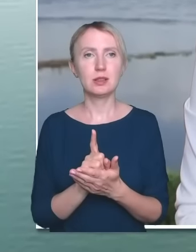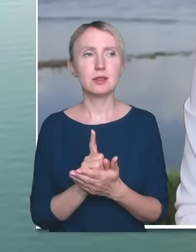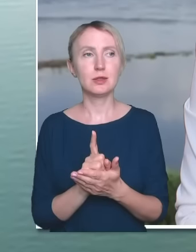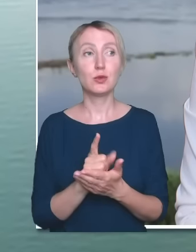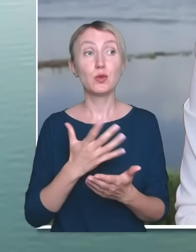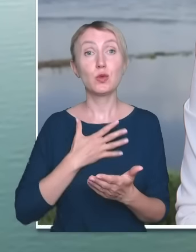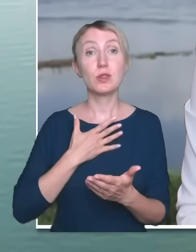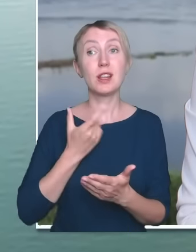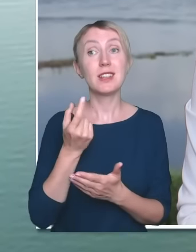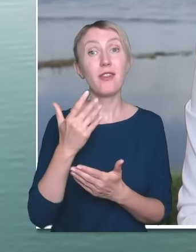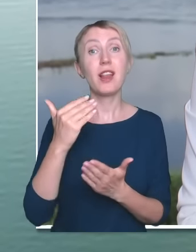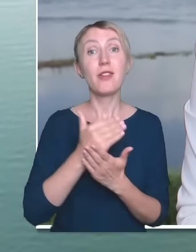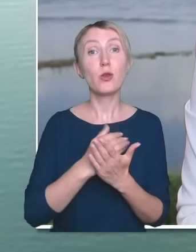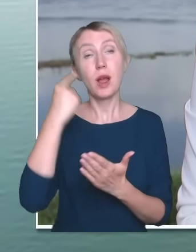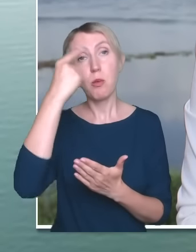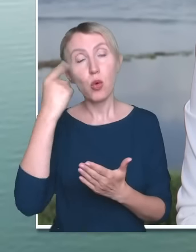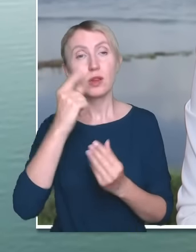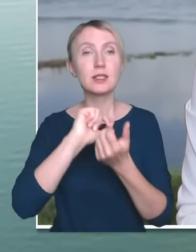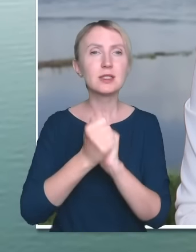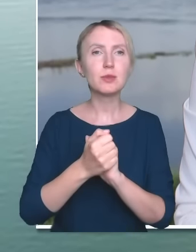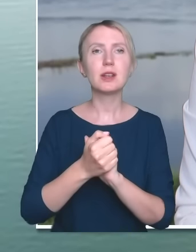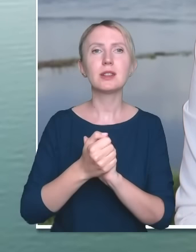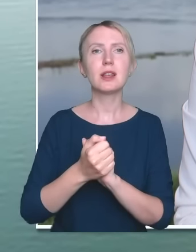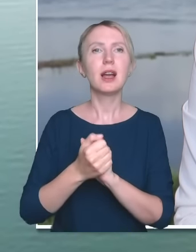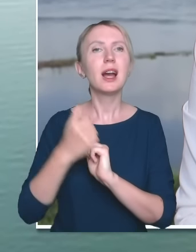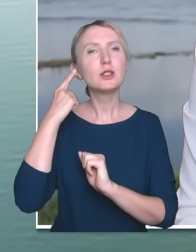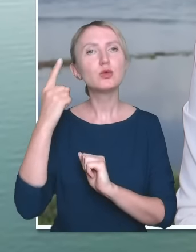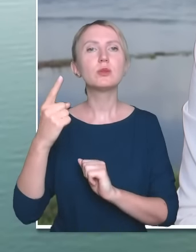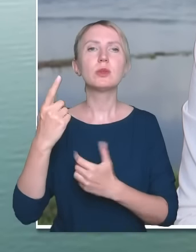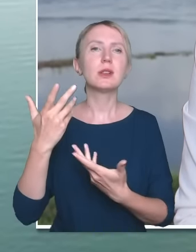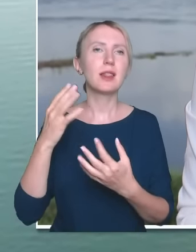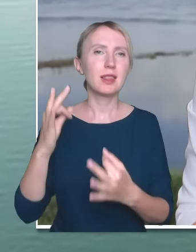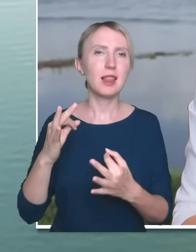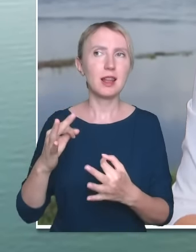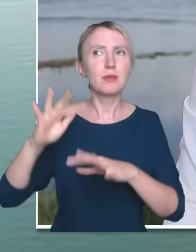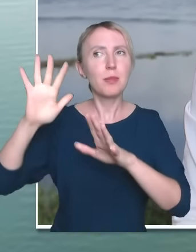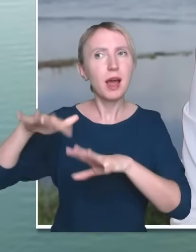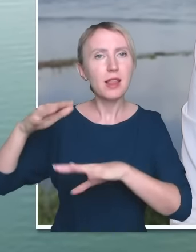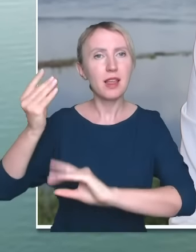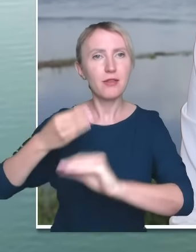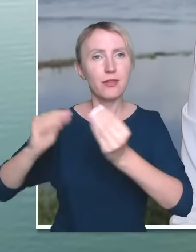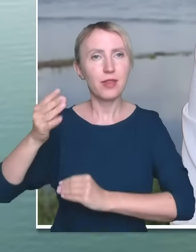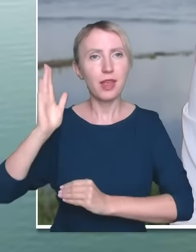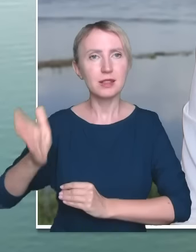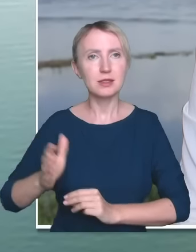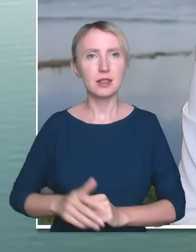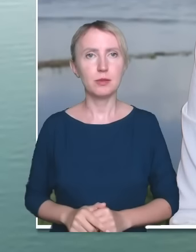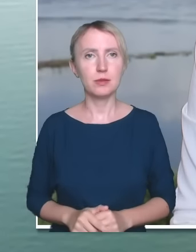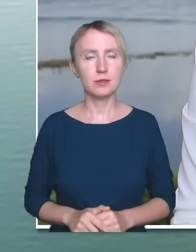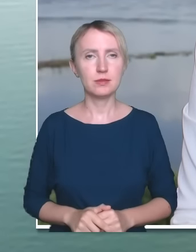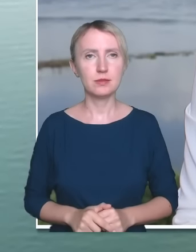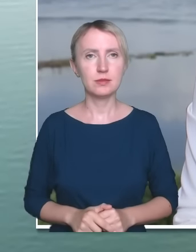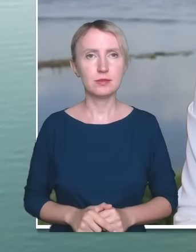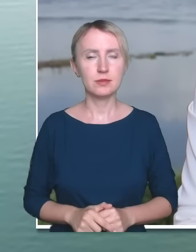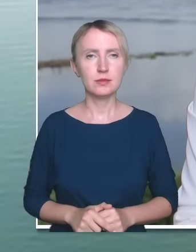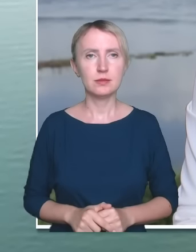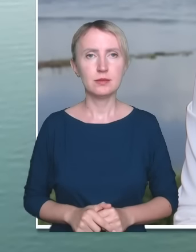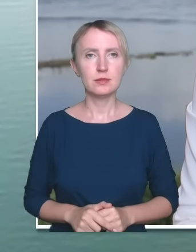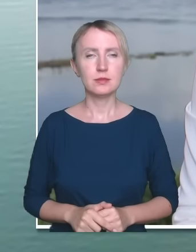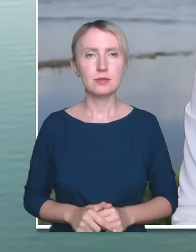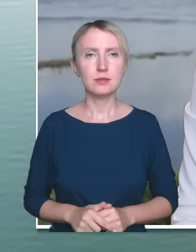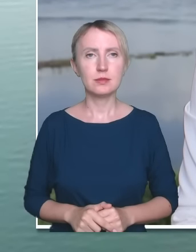jak się zmienią warunki pogodowe, a słyszymy, że ma więcej wody teraz jako opady się do tej odbyć, Odry dojść. No